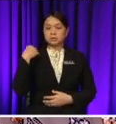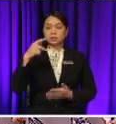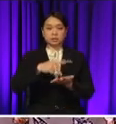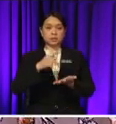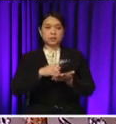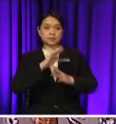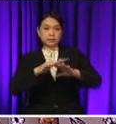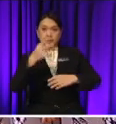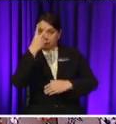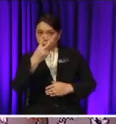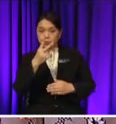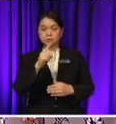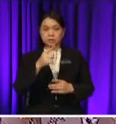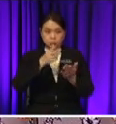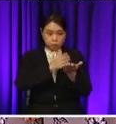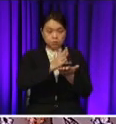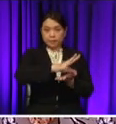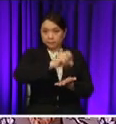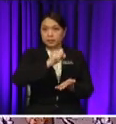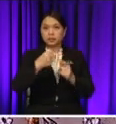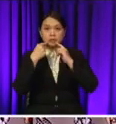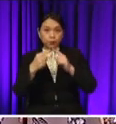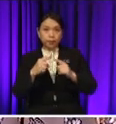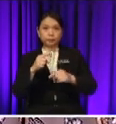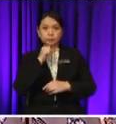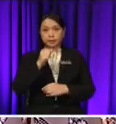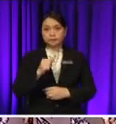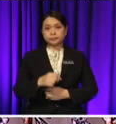terima yang dimasukkan dalam ekonomi